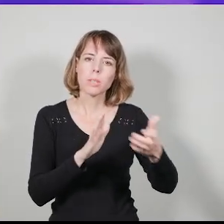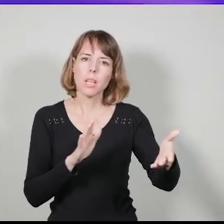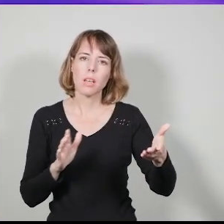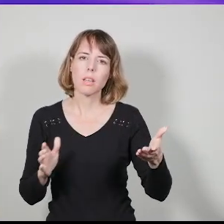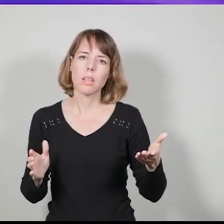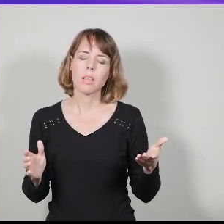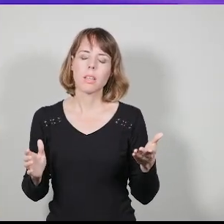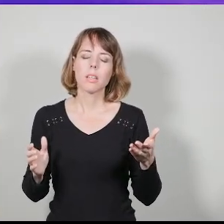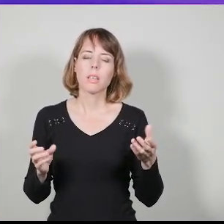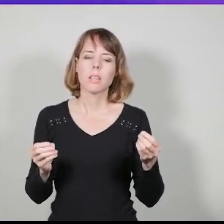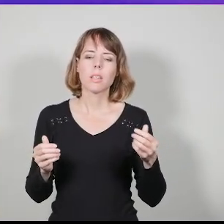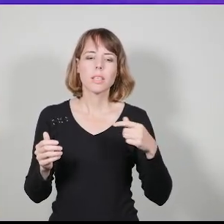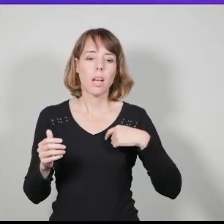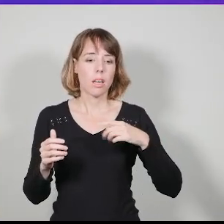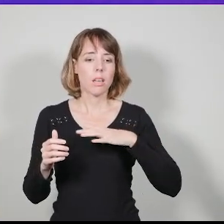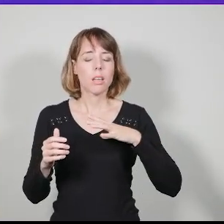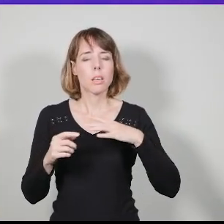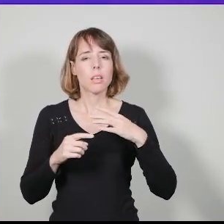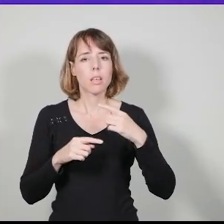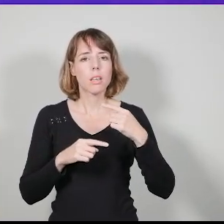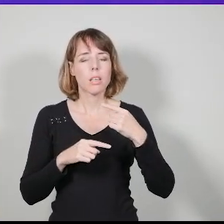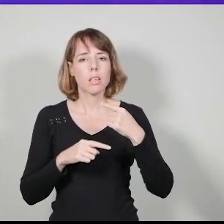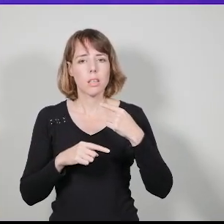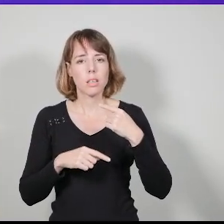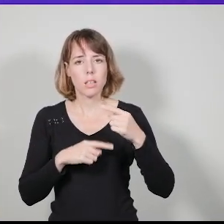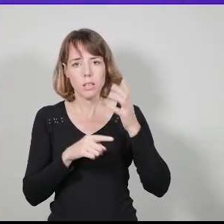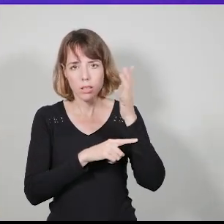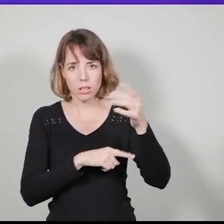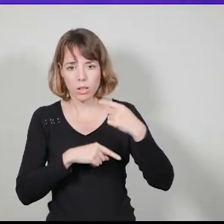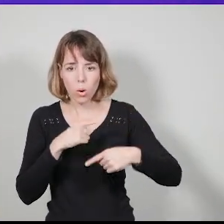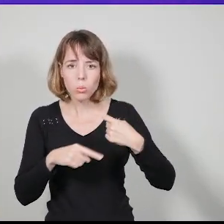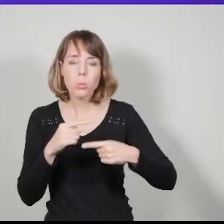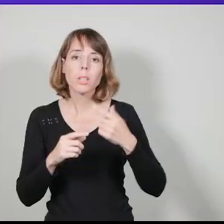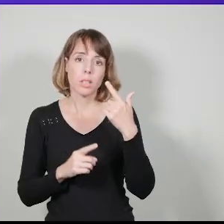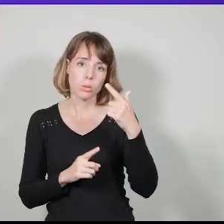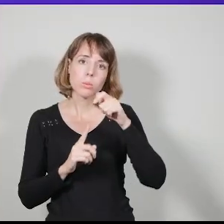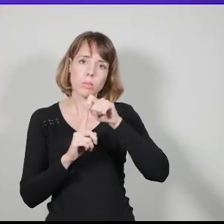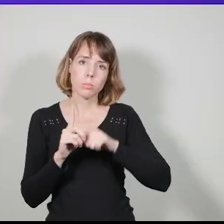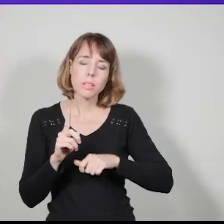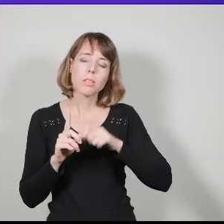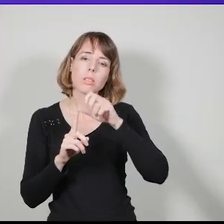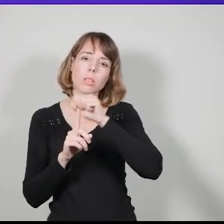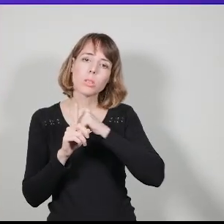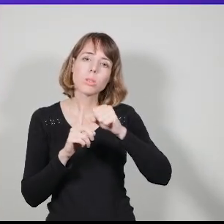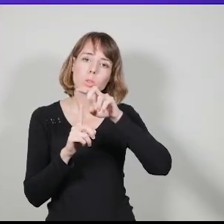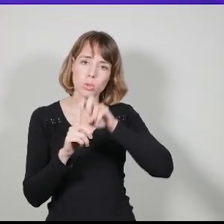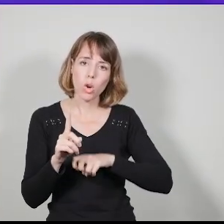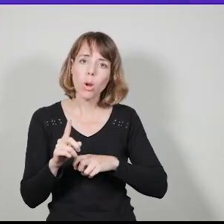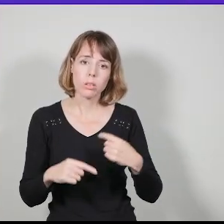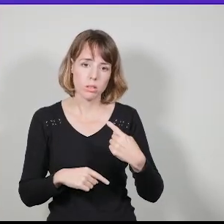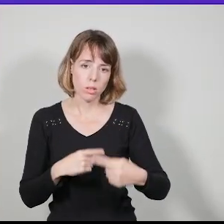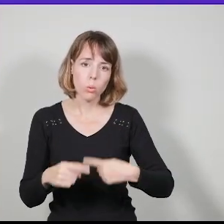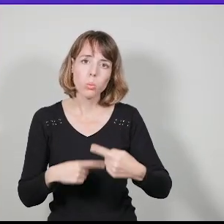réalisée Françoise Lebrun-Huguin et Suzy Bossard, je cite les deux sociologues de l'université, qui sont en train de réaliser